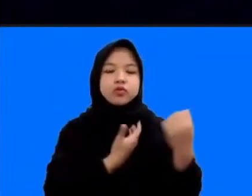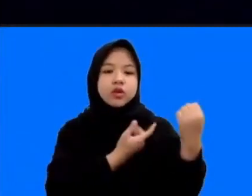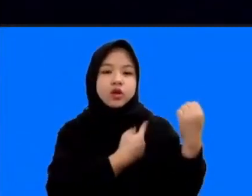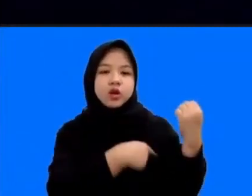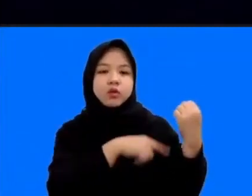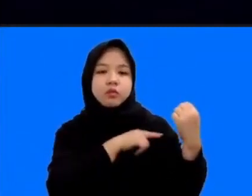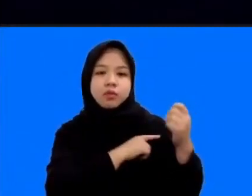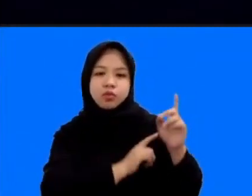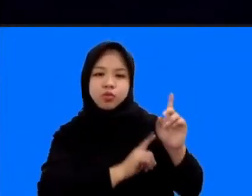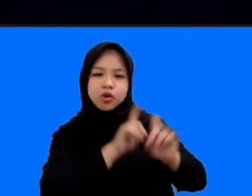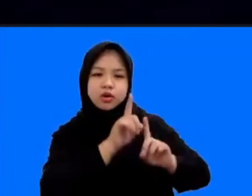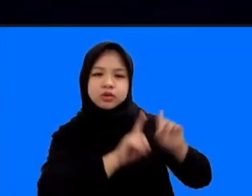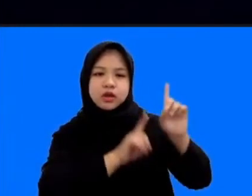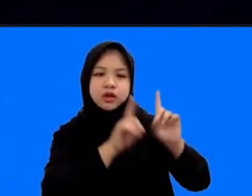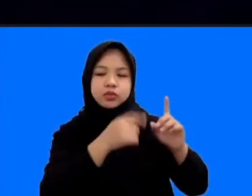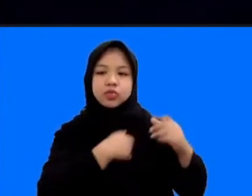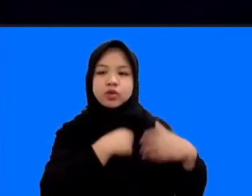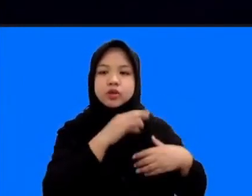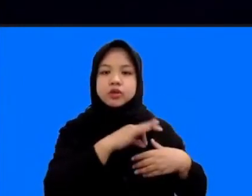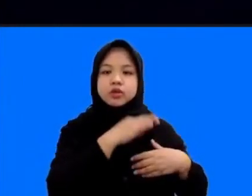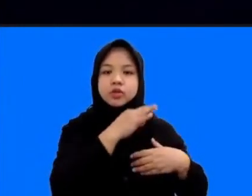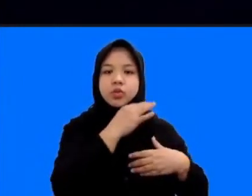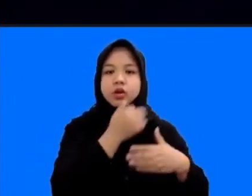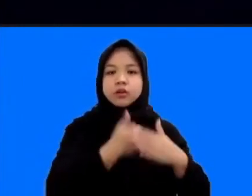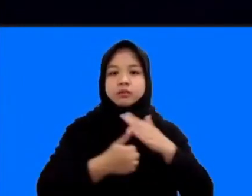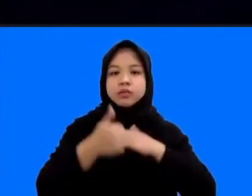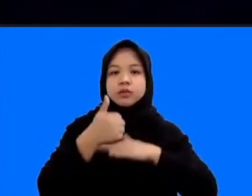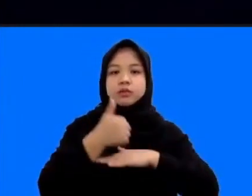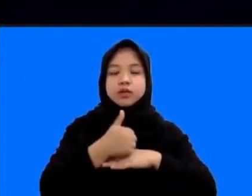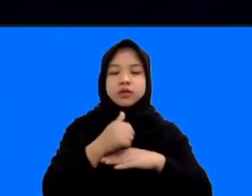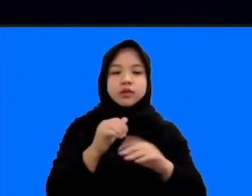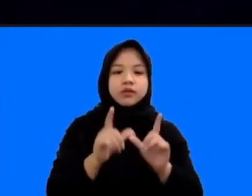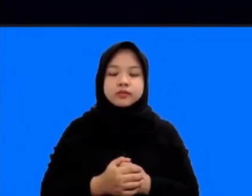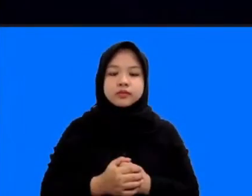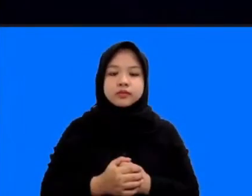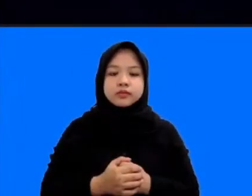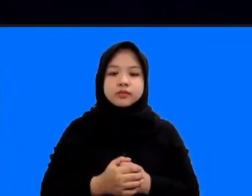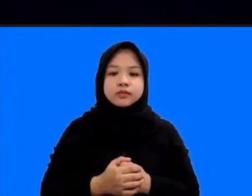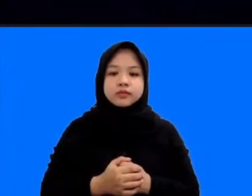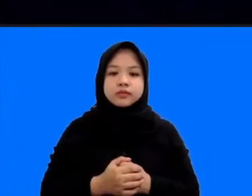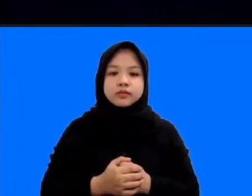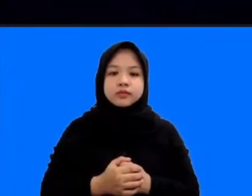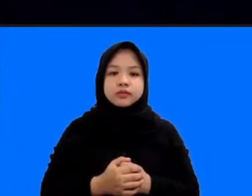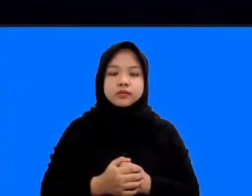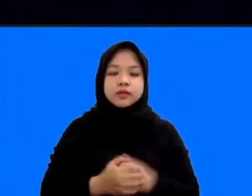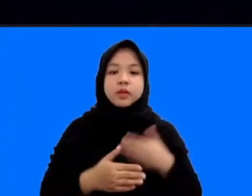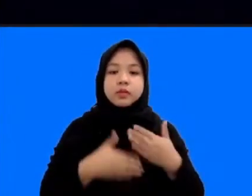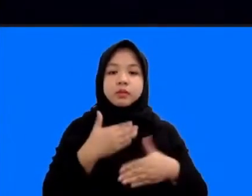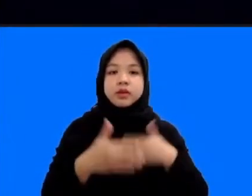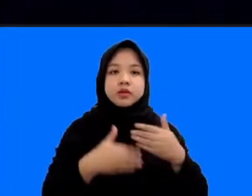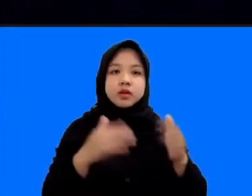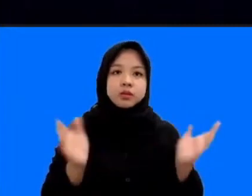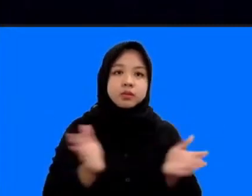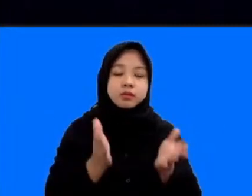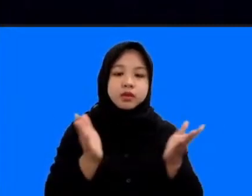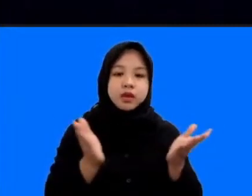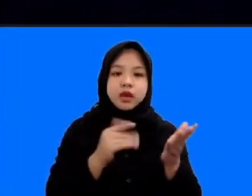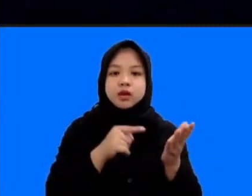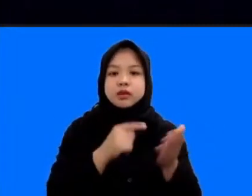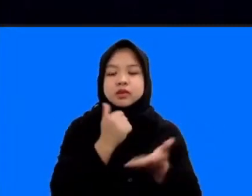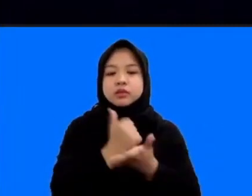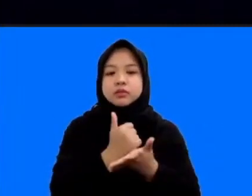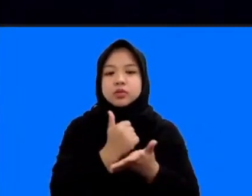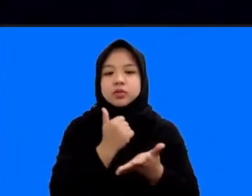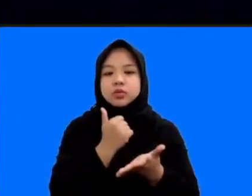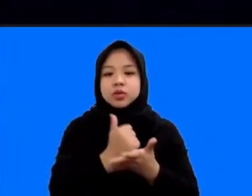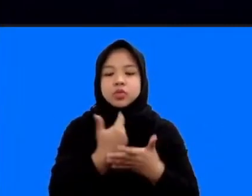juga tentunya memiliki jiwa kepemimpinan kewirausahaan dan lain sebagainya tanahan pemberdayaan ini pun sebenarnya juga